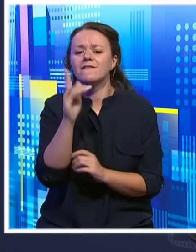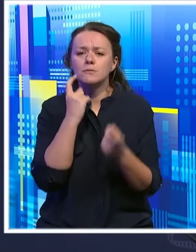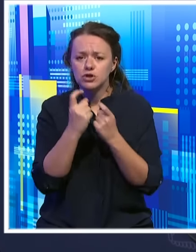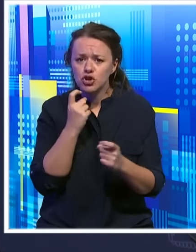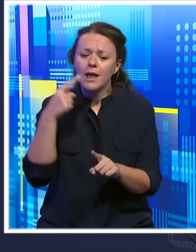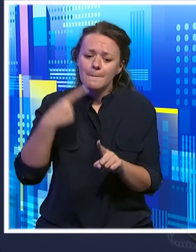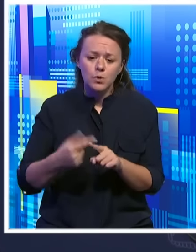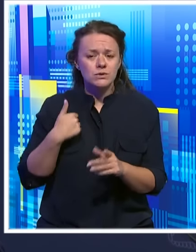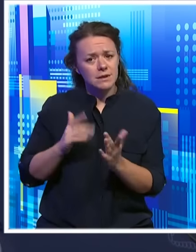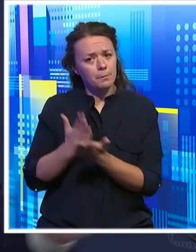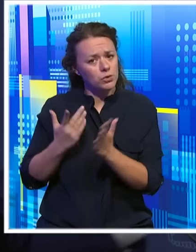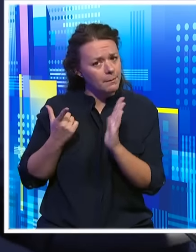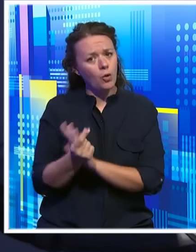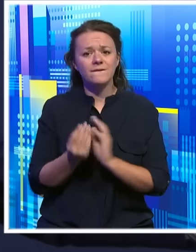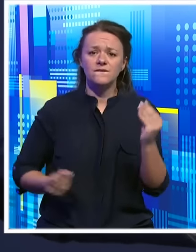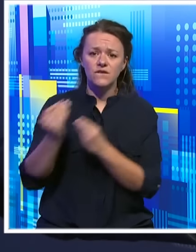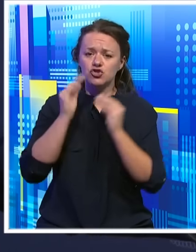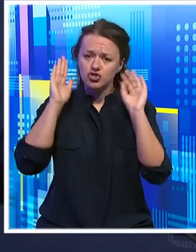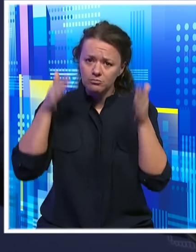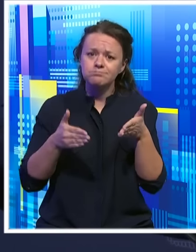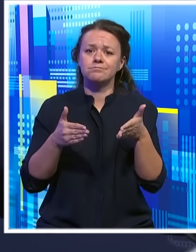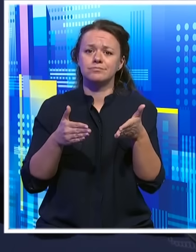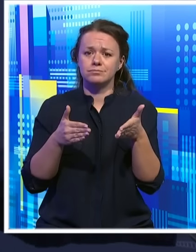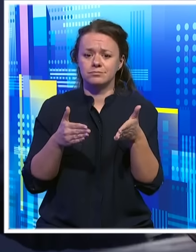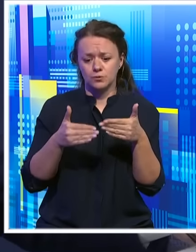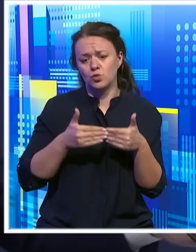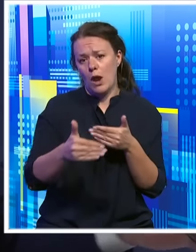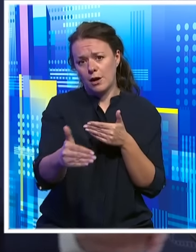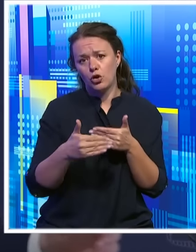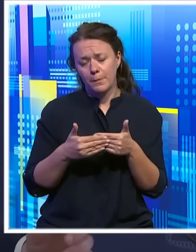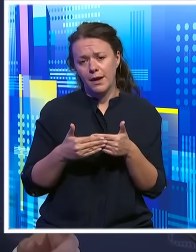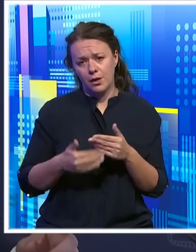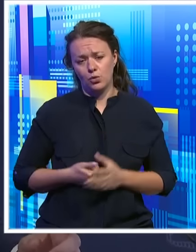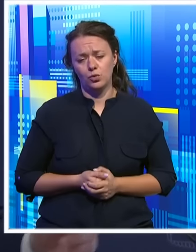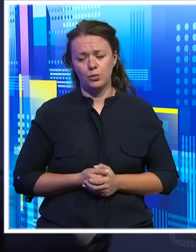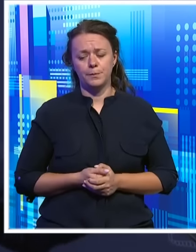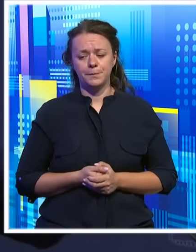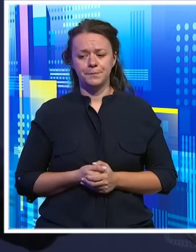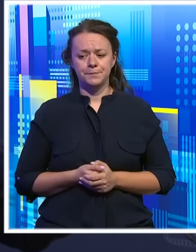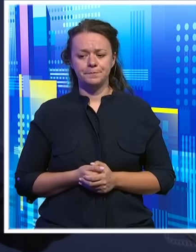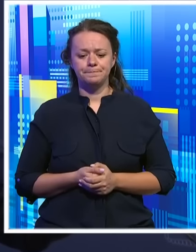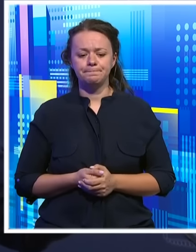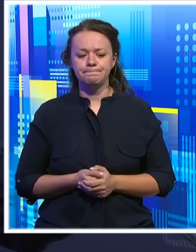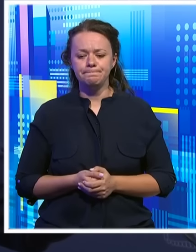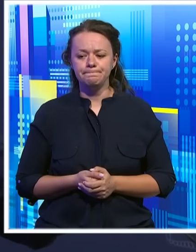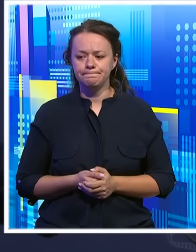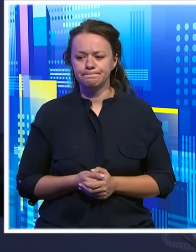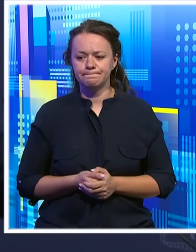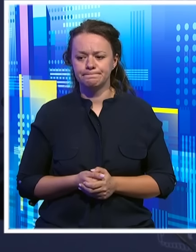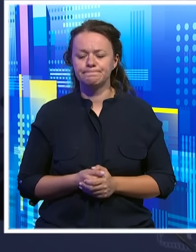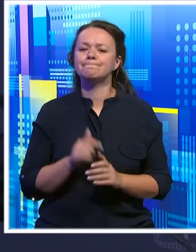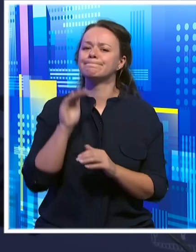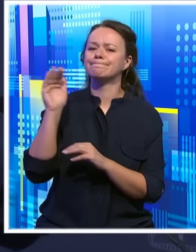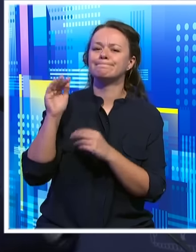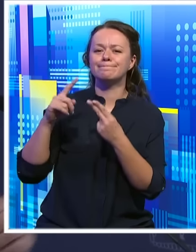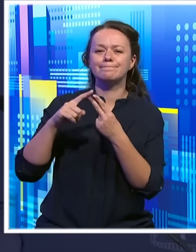posvećeni u narednom periodu nego što smo bili u ovom do sada. Ja ću, Petre, mogu tu da izađem, gde je Petar? Mogu